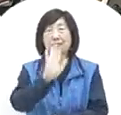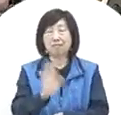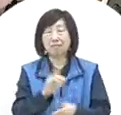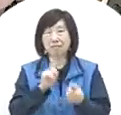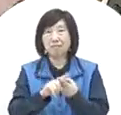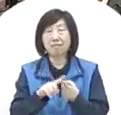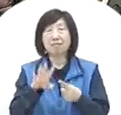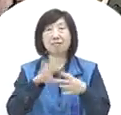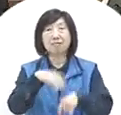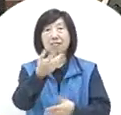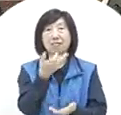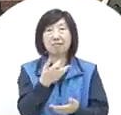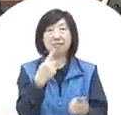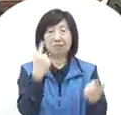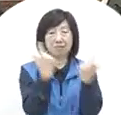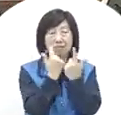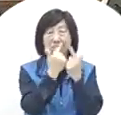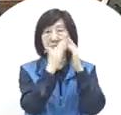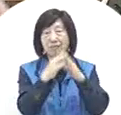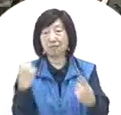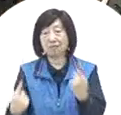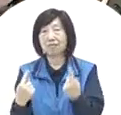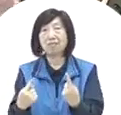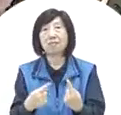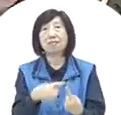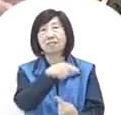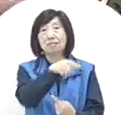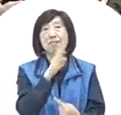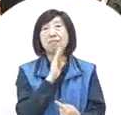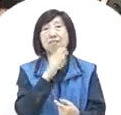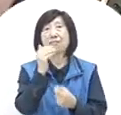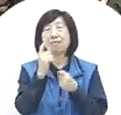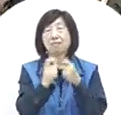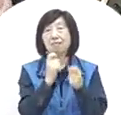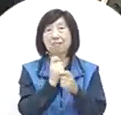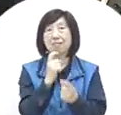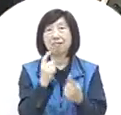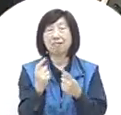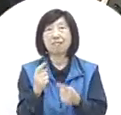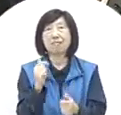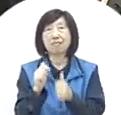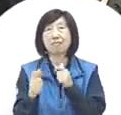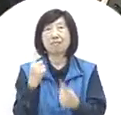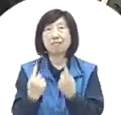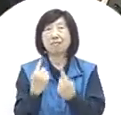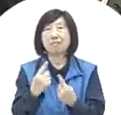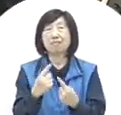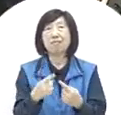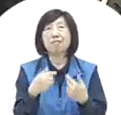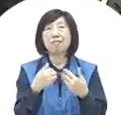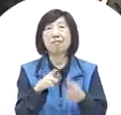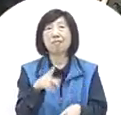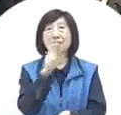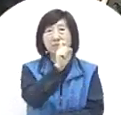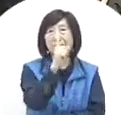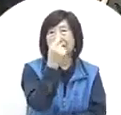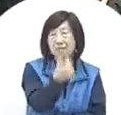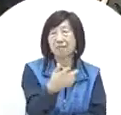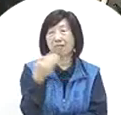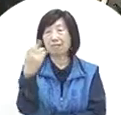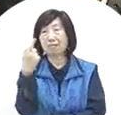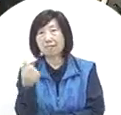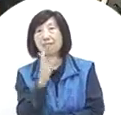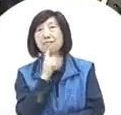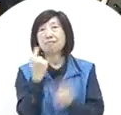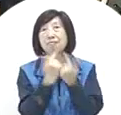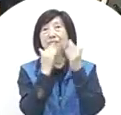台北市比嘛，台北市10点才可以领，我们是9点。 我跟你讲是， 我们2000。 局长，你还要跟我讲说10点9点，他服务的台北